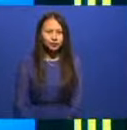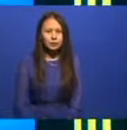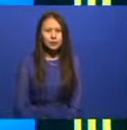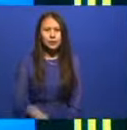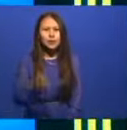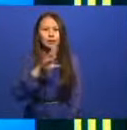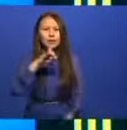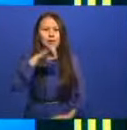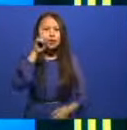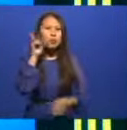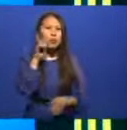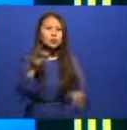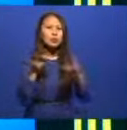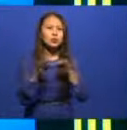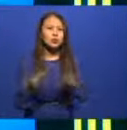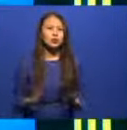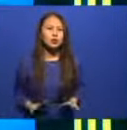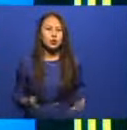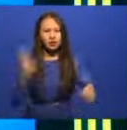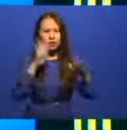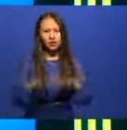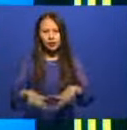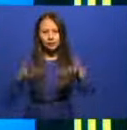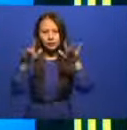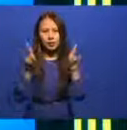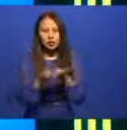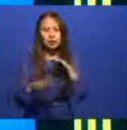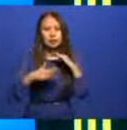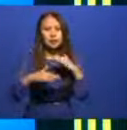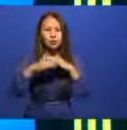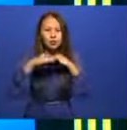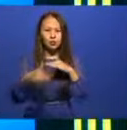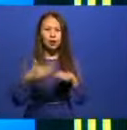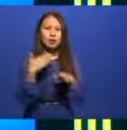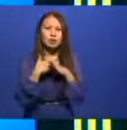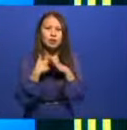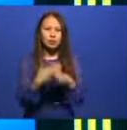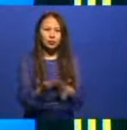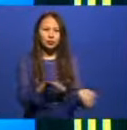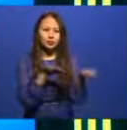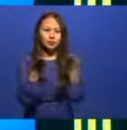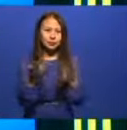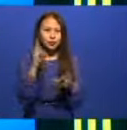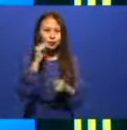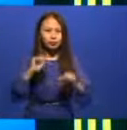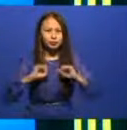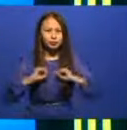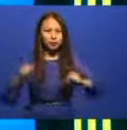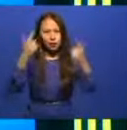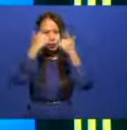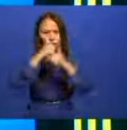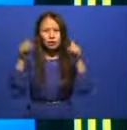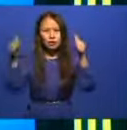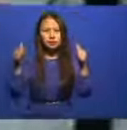Батыс қазақстандық жастар облыс тұрғындарын су тасқынынан зардап шеккен отандастарымызға көмек беруге шақырды. Еріктілер көшеге шығып, хабарламалар